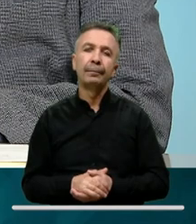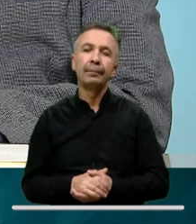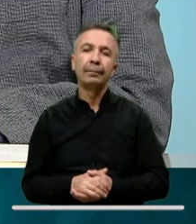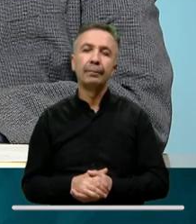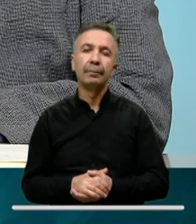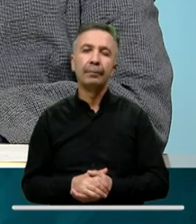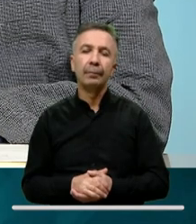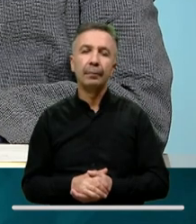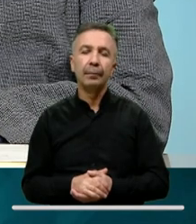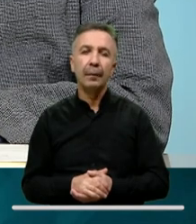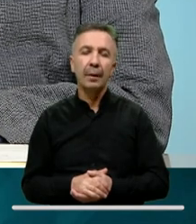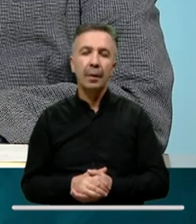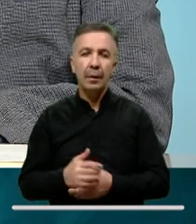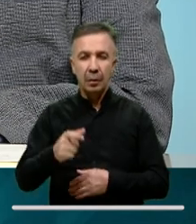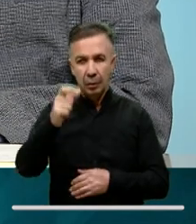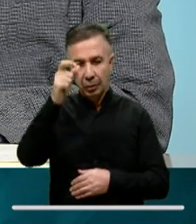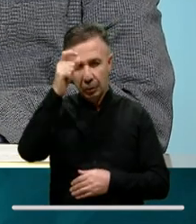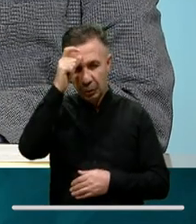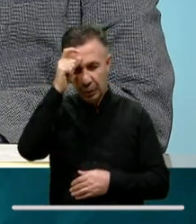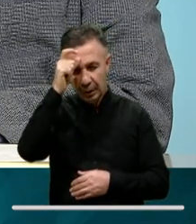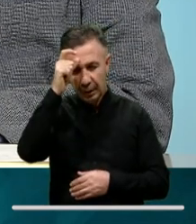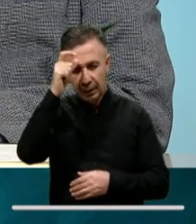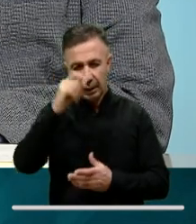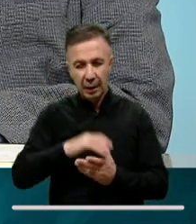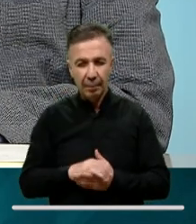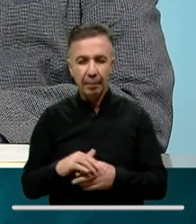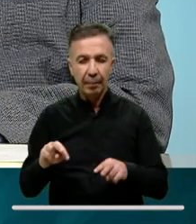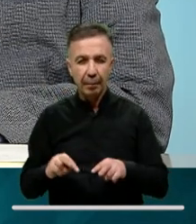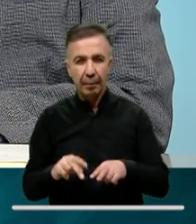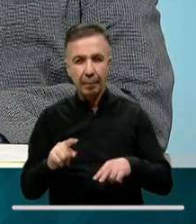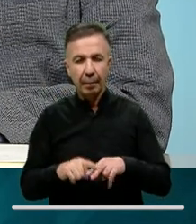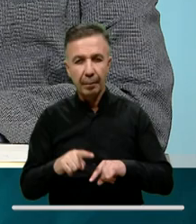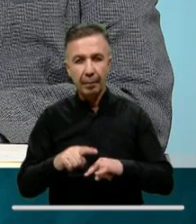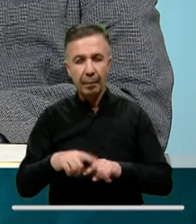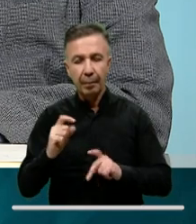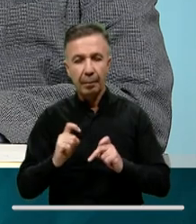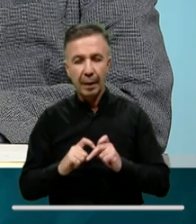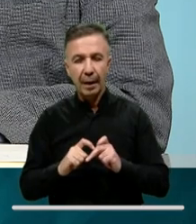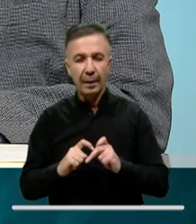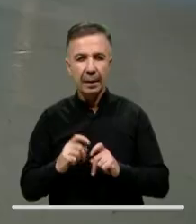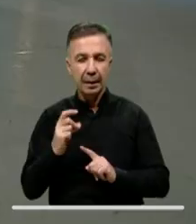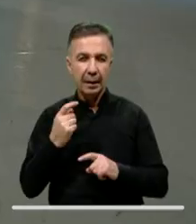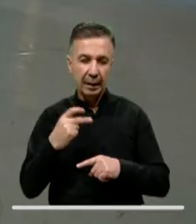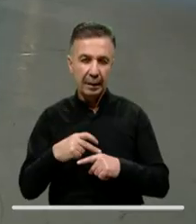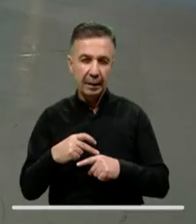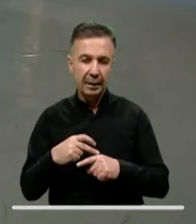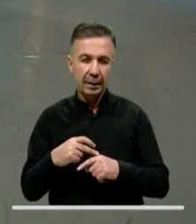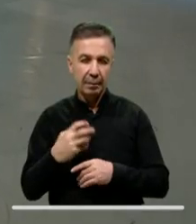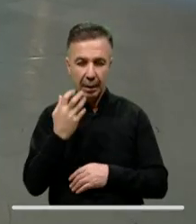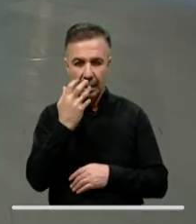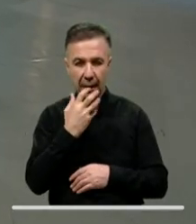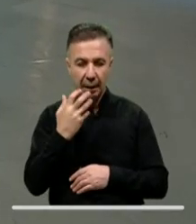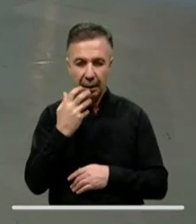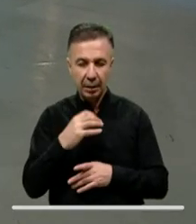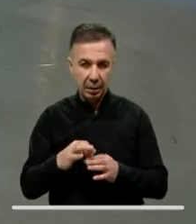Cumhuriyet döneminin önemli edebiyatçılarından Mahir İz, Allah rahmet eylesin. Bu